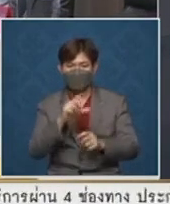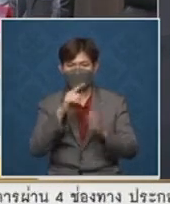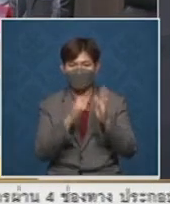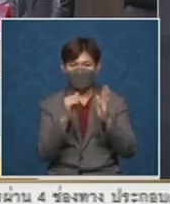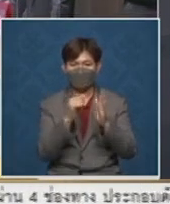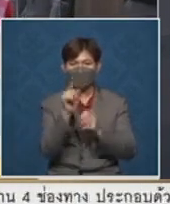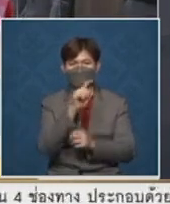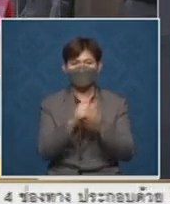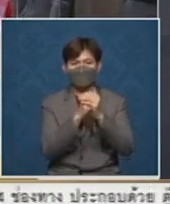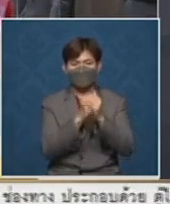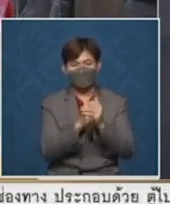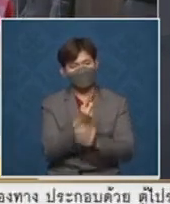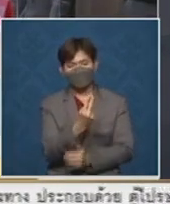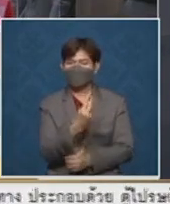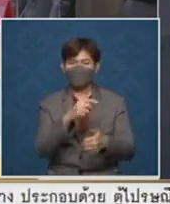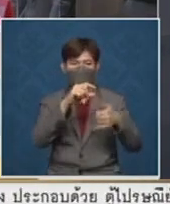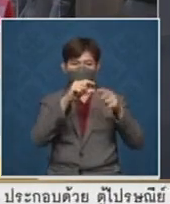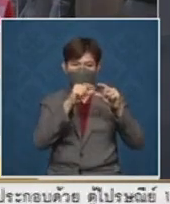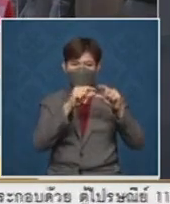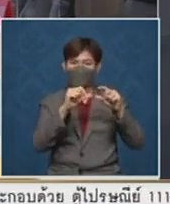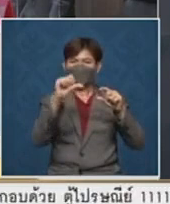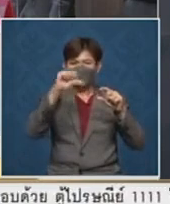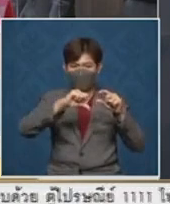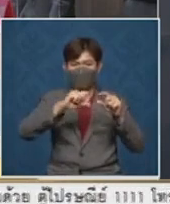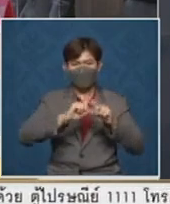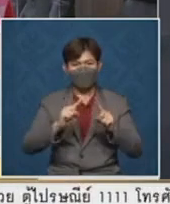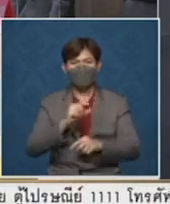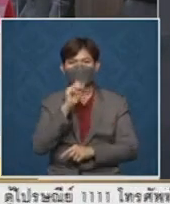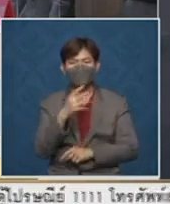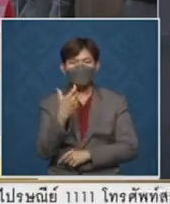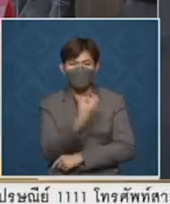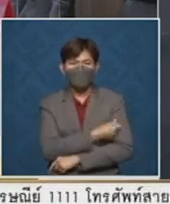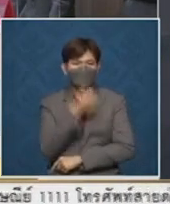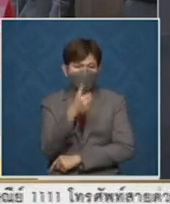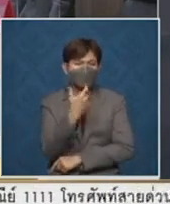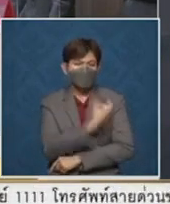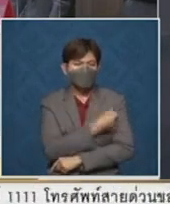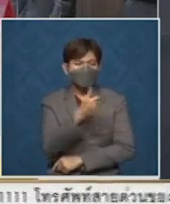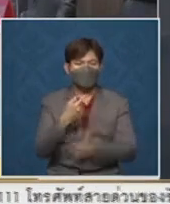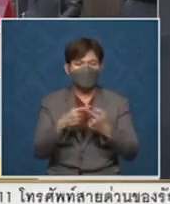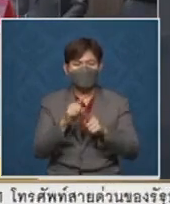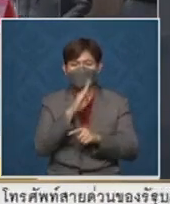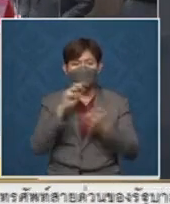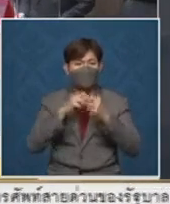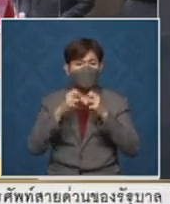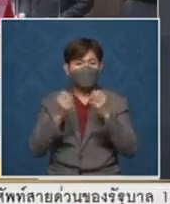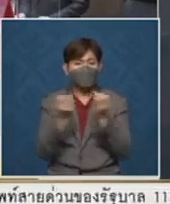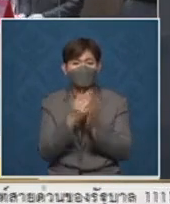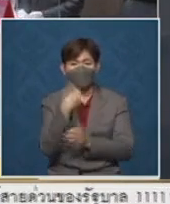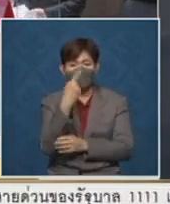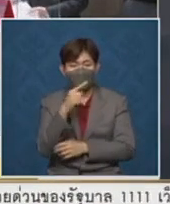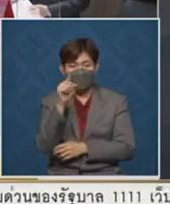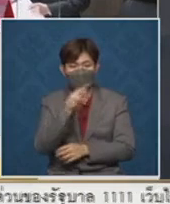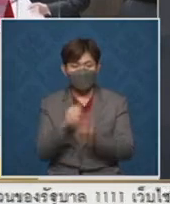ไม่รู้ว่าคนในพรรคเนี่ยคือใครที่ออกมาต่อต้านคนนี้ชัดไหมฮะสุภชัยใจสมุทรสสบัญชีรายชื่อและนายทะ